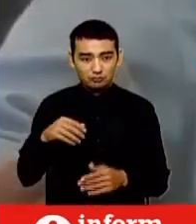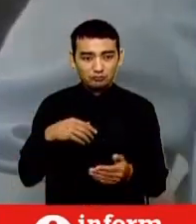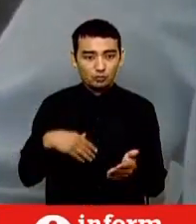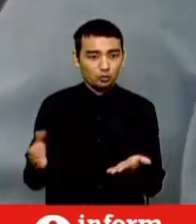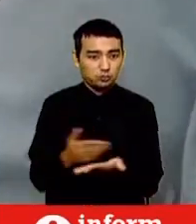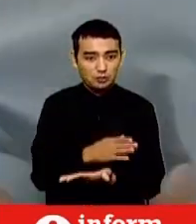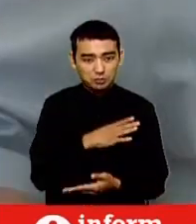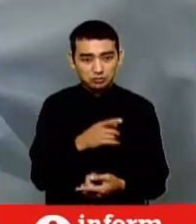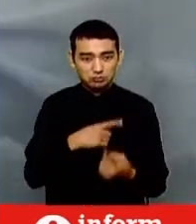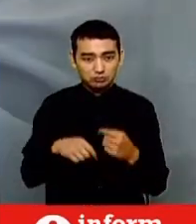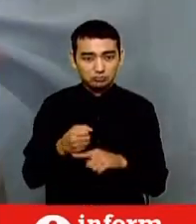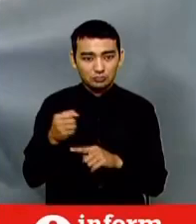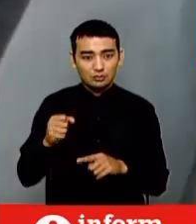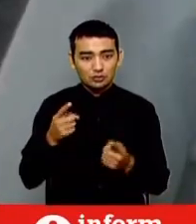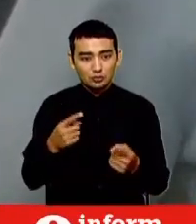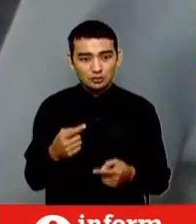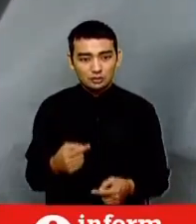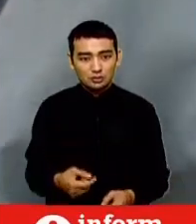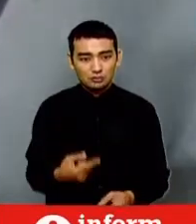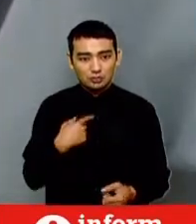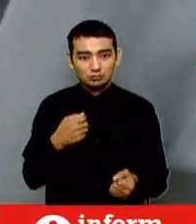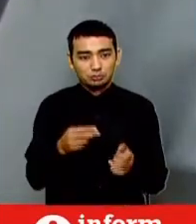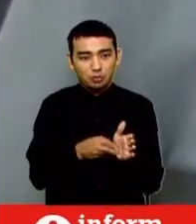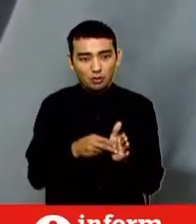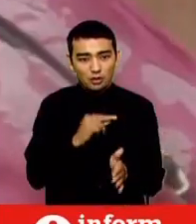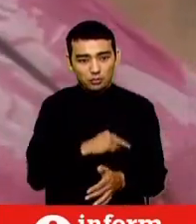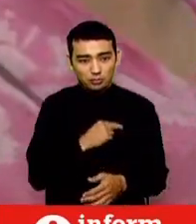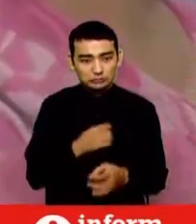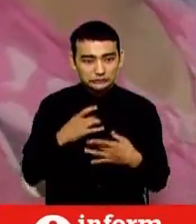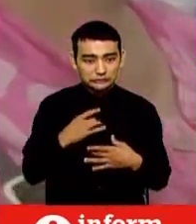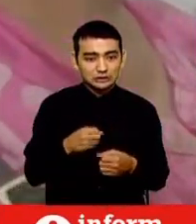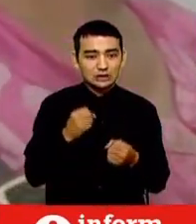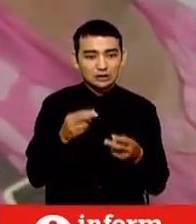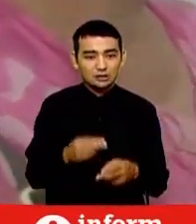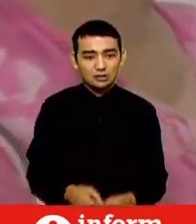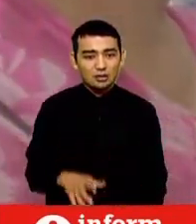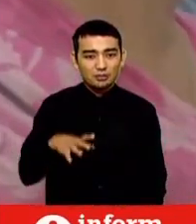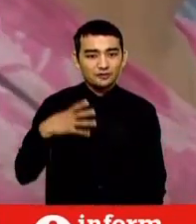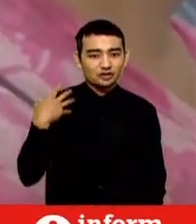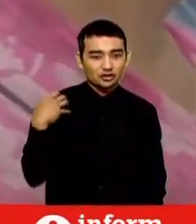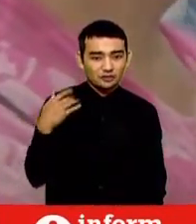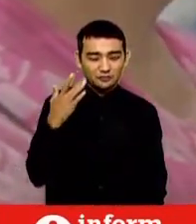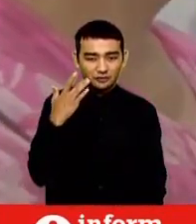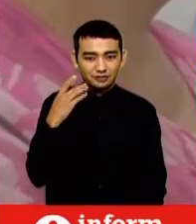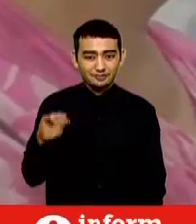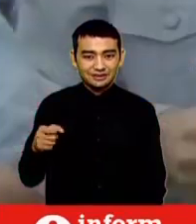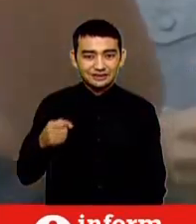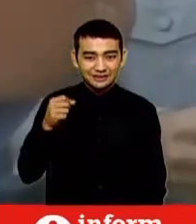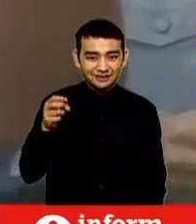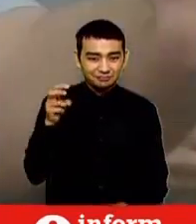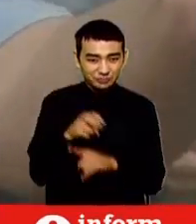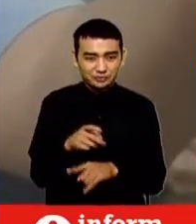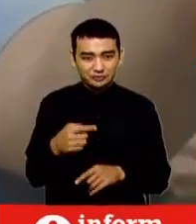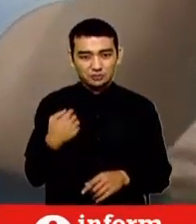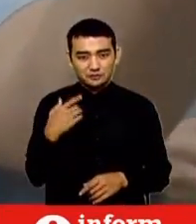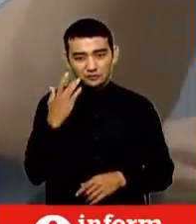ұстап алады екен деп мен дірілдеп отырып қалай айдайын пойызды стиратор состояние. Бұрынғы басшы қайта келсе жұмысымыздан береке кетеді дейді көпшілік.